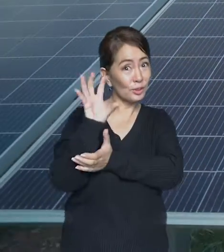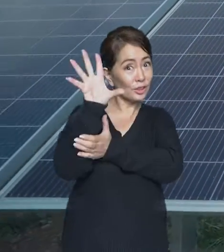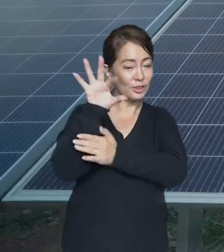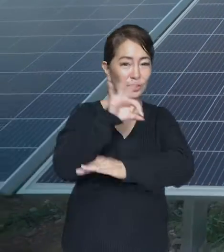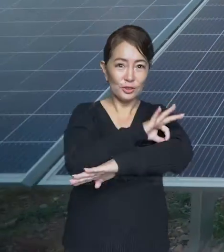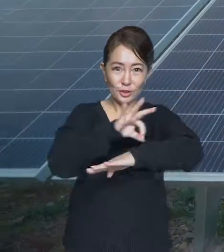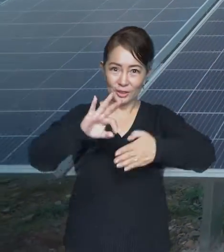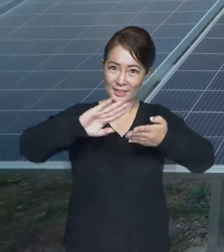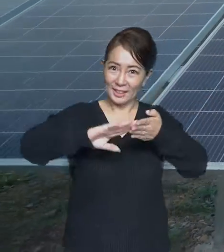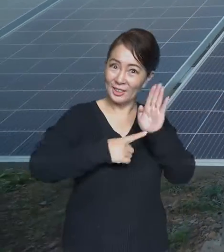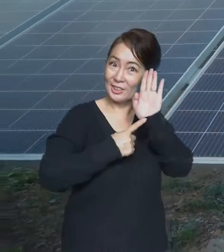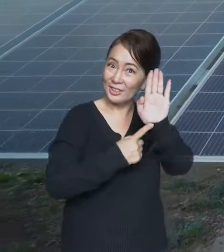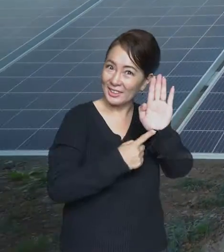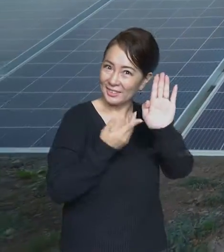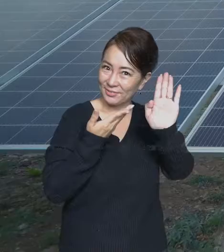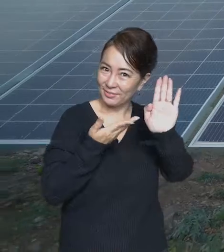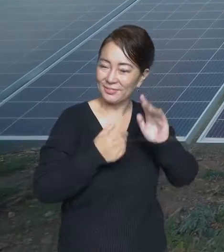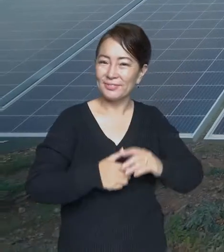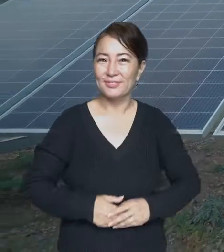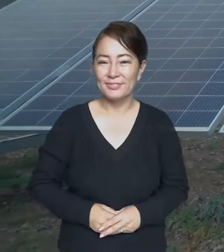тухай танилцуулж байна.